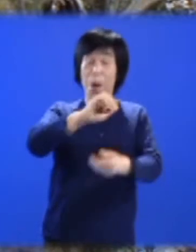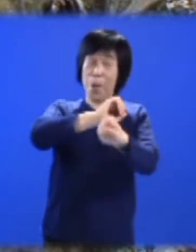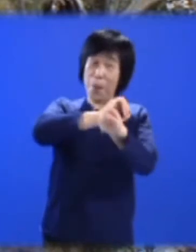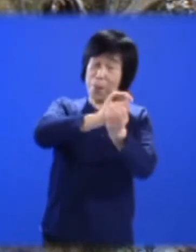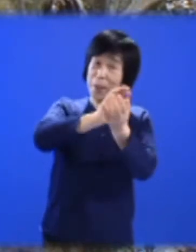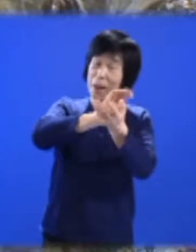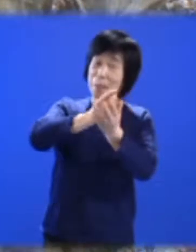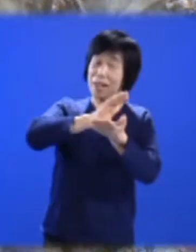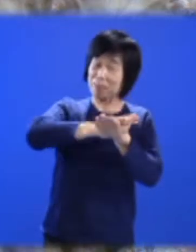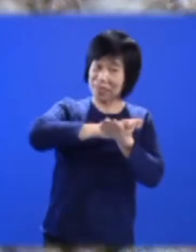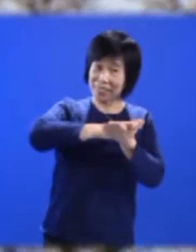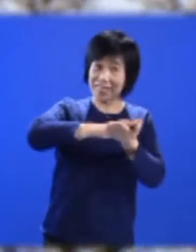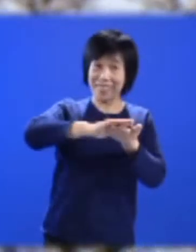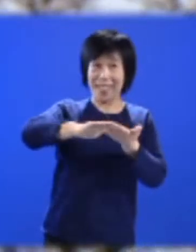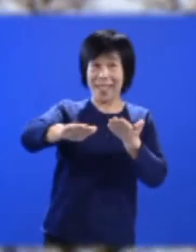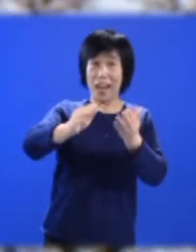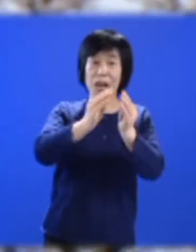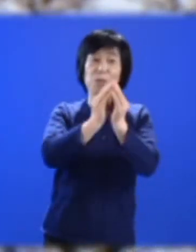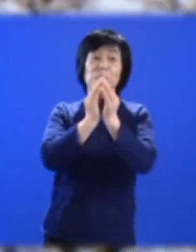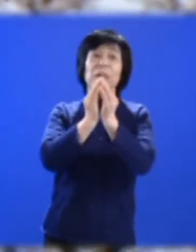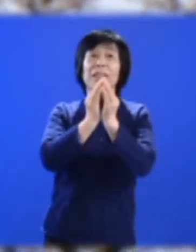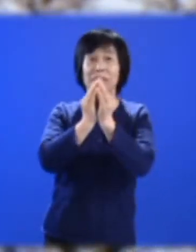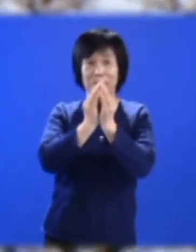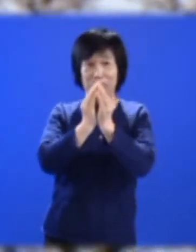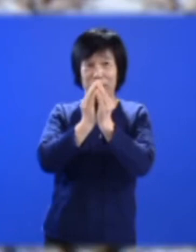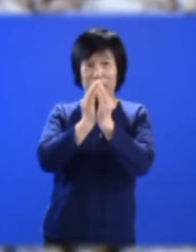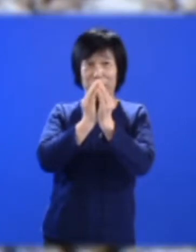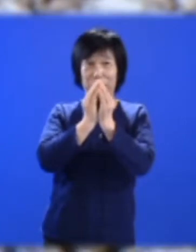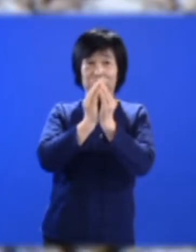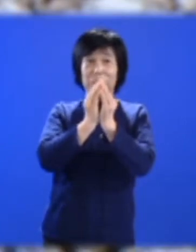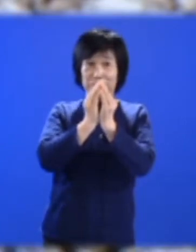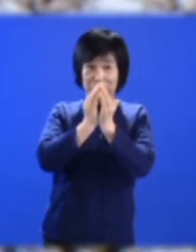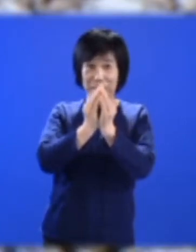様子は、ピンク色の雲がかかったよ。